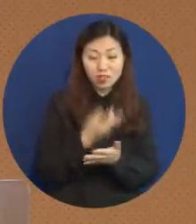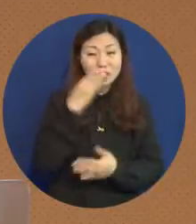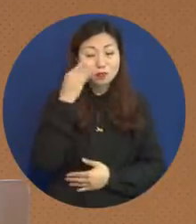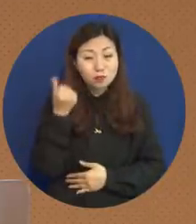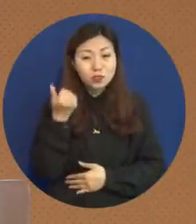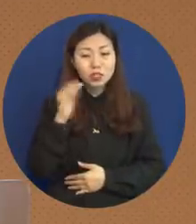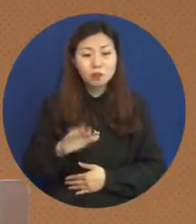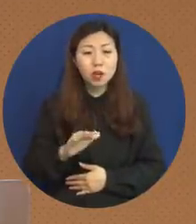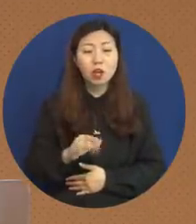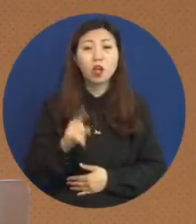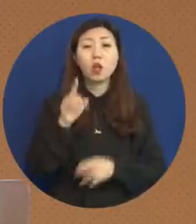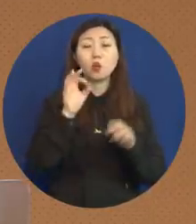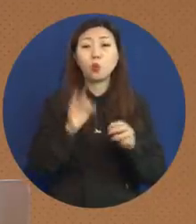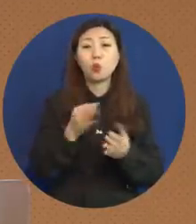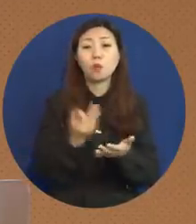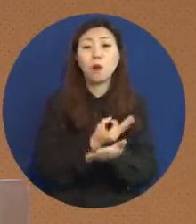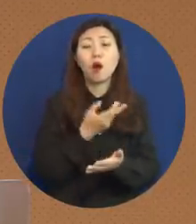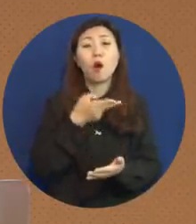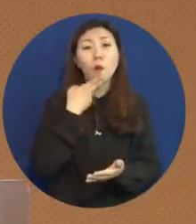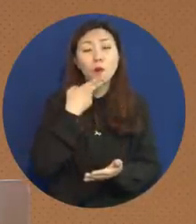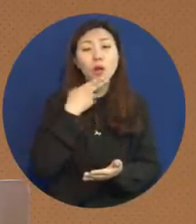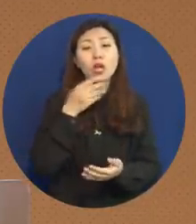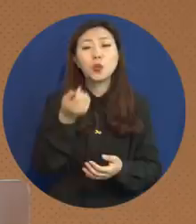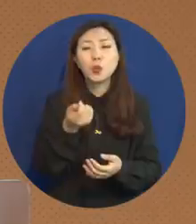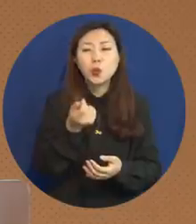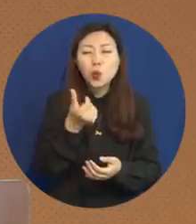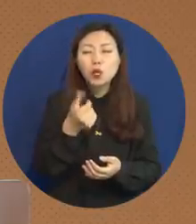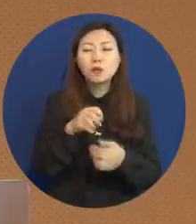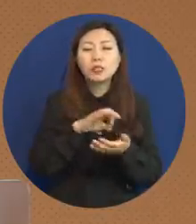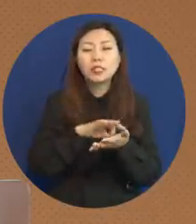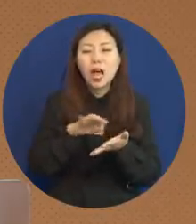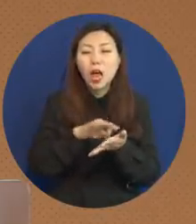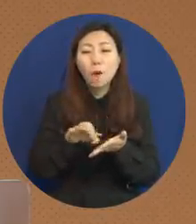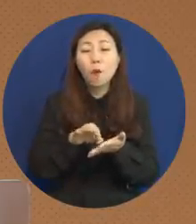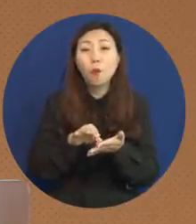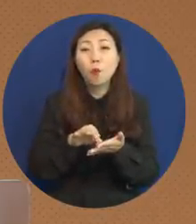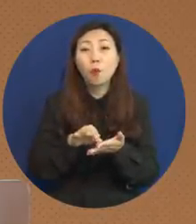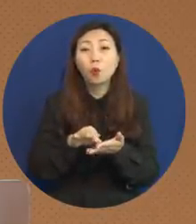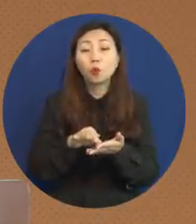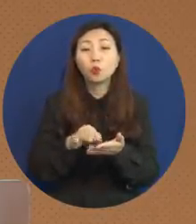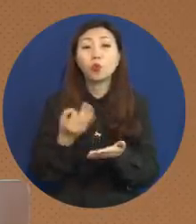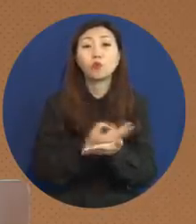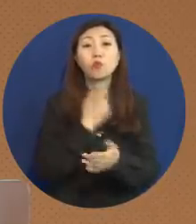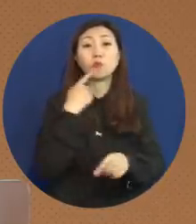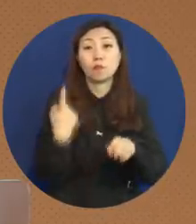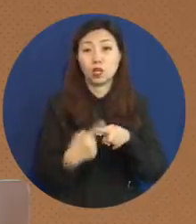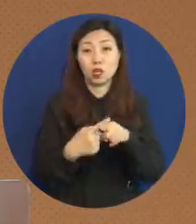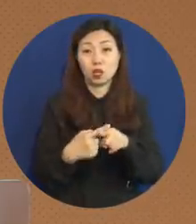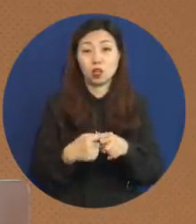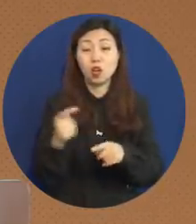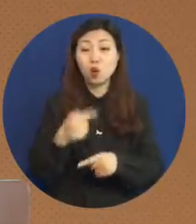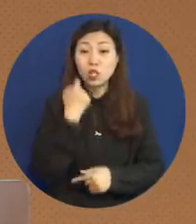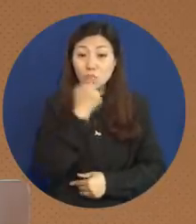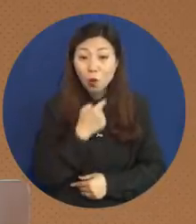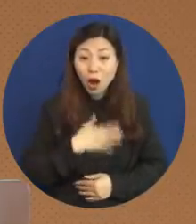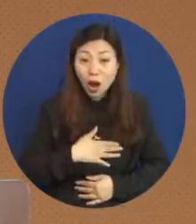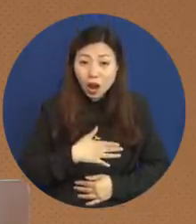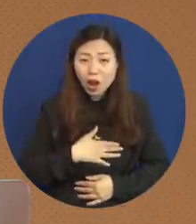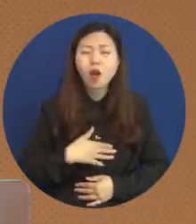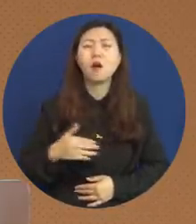돈 버는 거예요. 덜 까먹는 게. 덜 까먹는 게 돈 번다. 이거 알아요? 이런 원리를. 그런 거